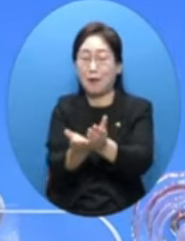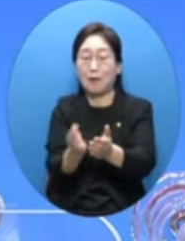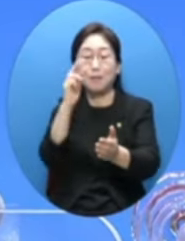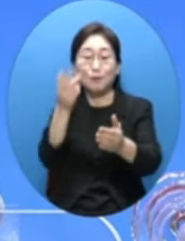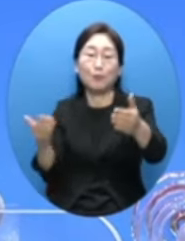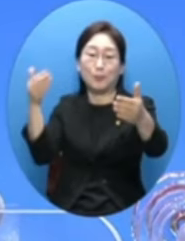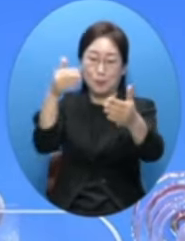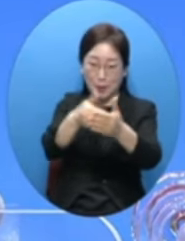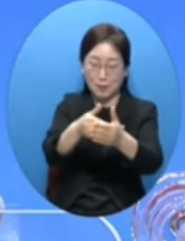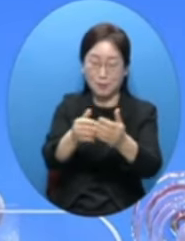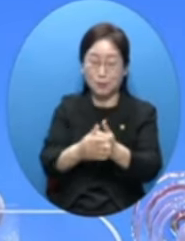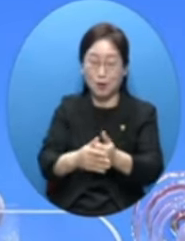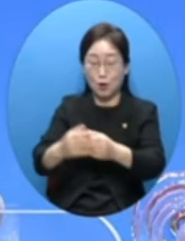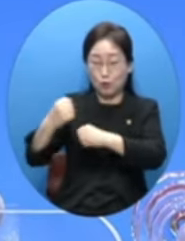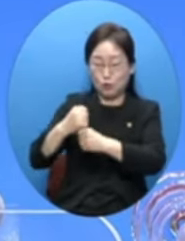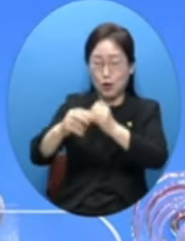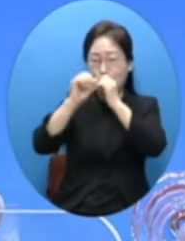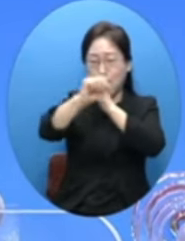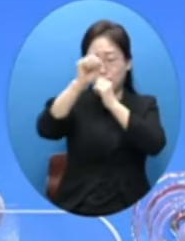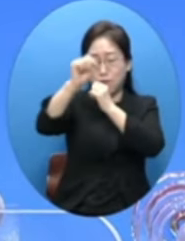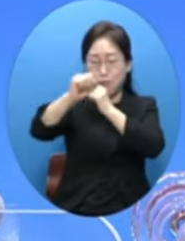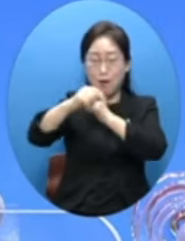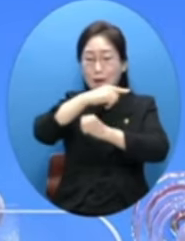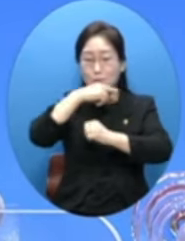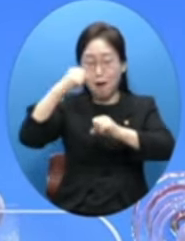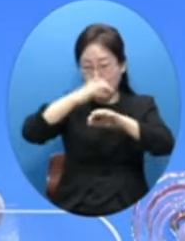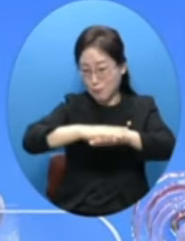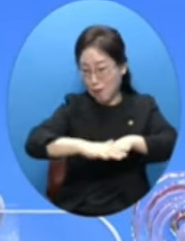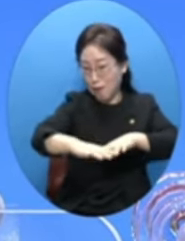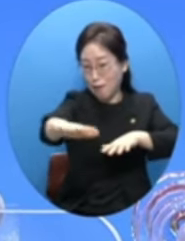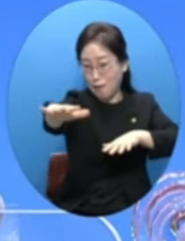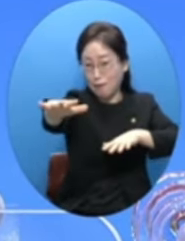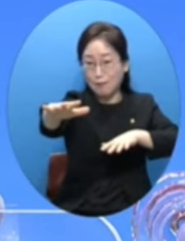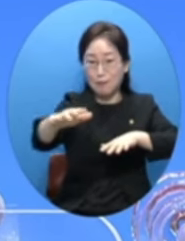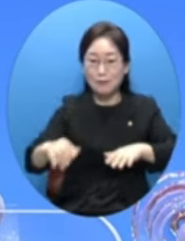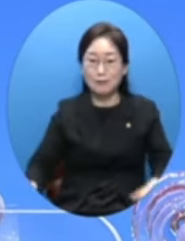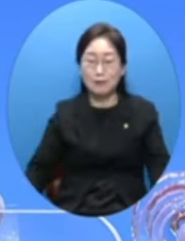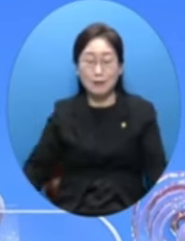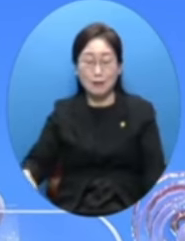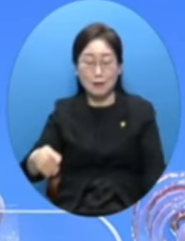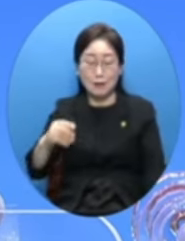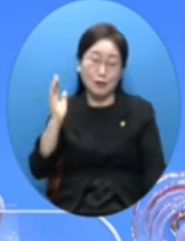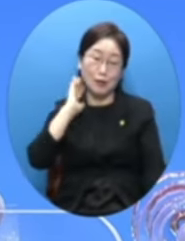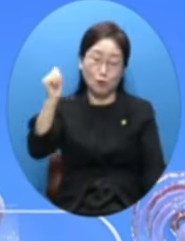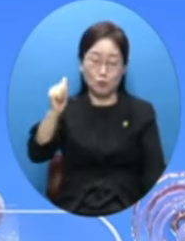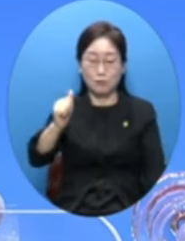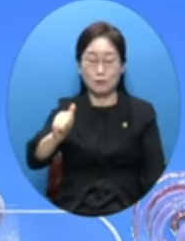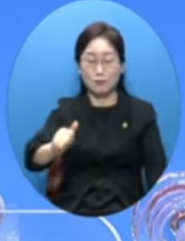퍼지고 붉은 카펫이 쫙 깔리는데 루즈벨트 대통령이 그 길을